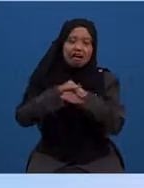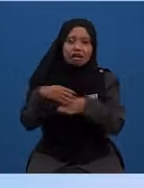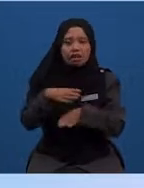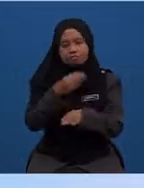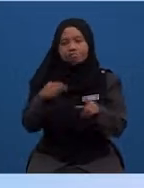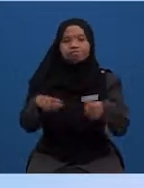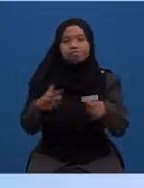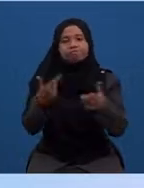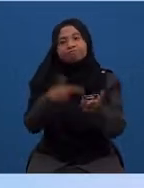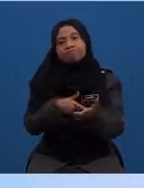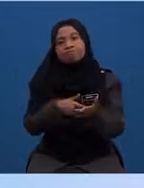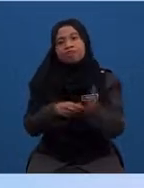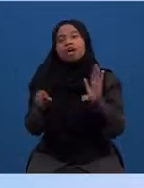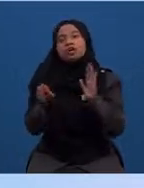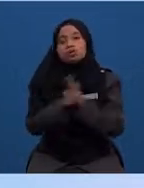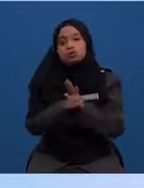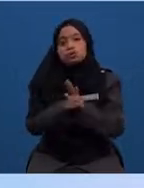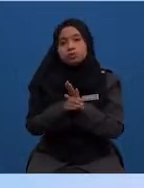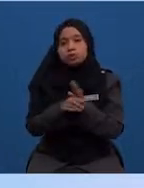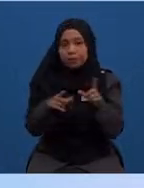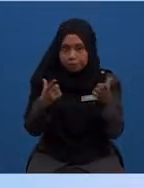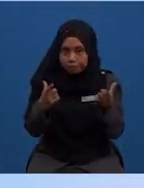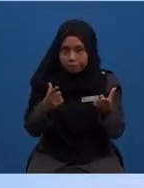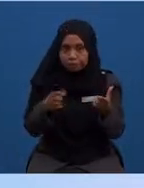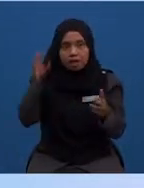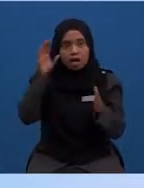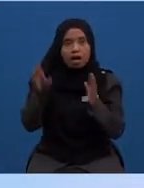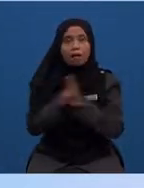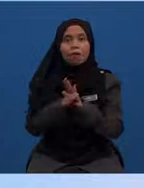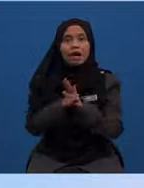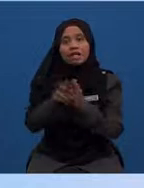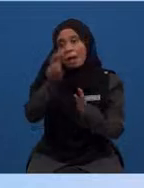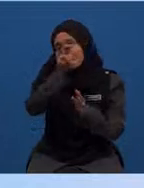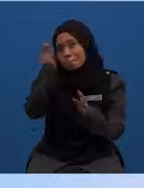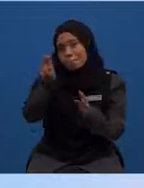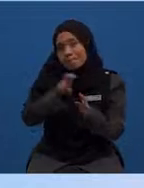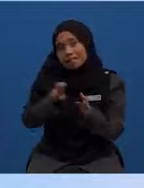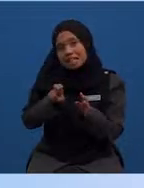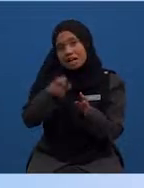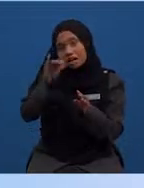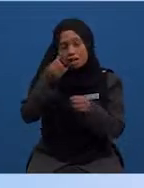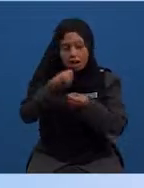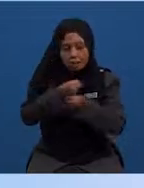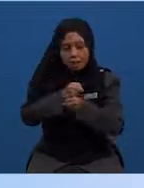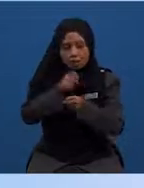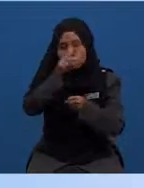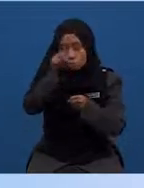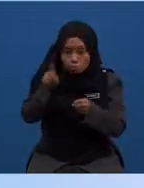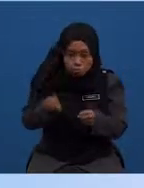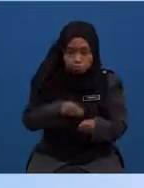lagi. Contoh berikutnya pula ialah gambar pizza yang berbentuk bulatan.